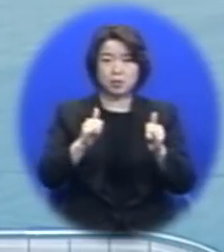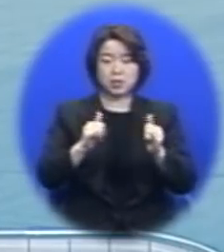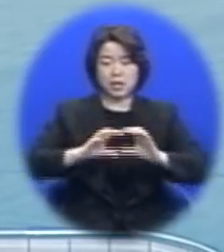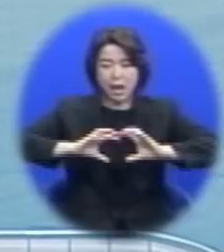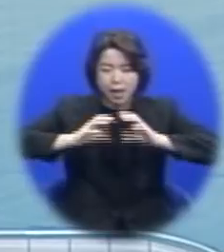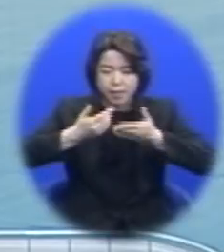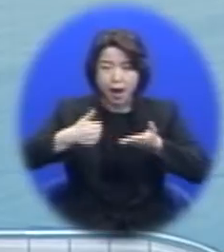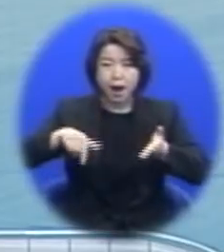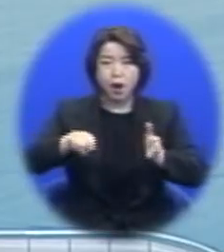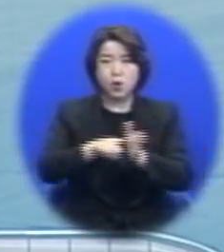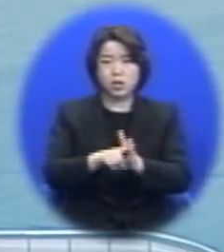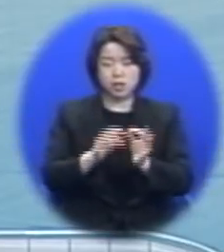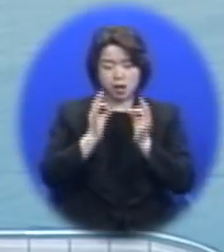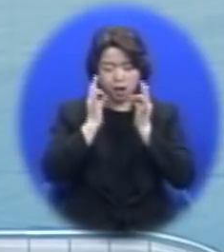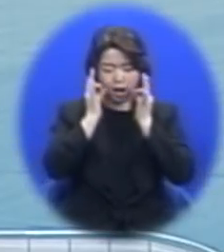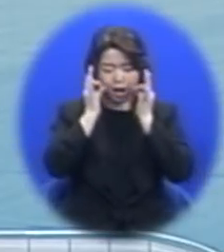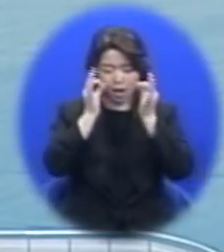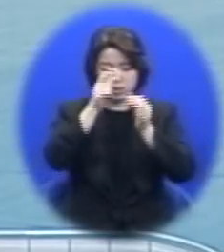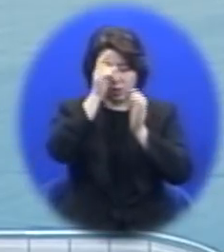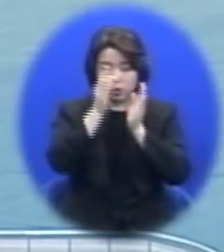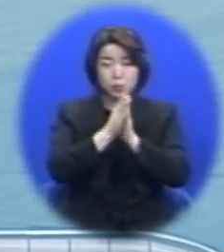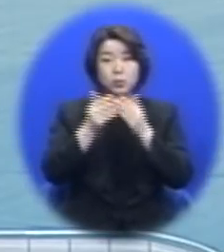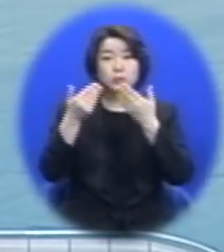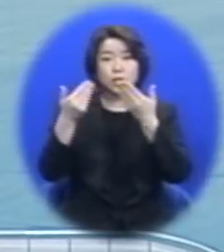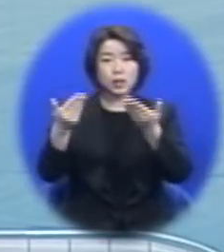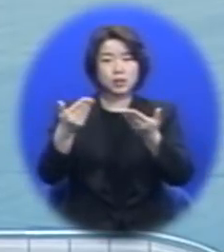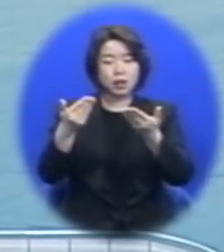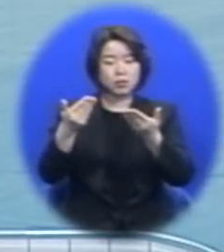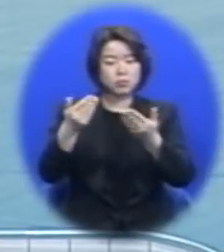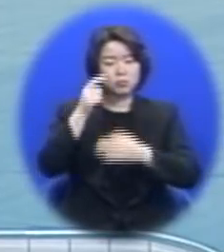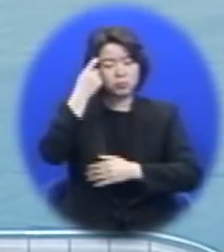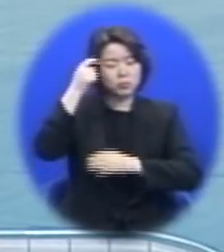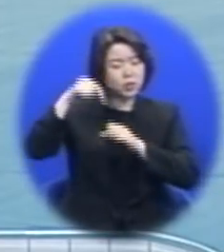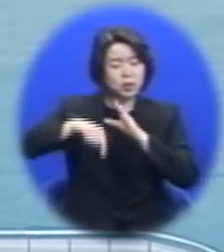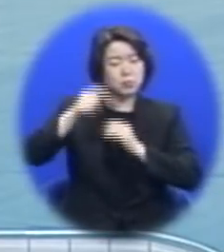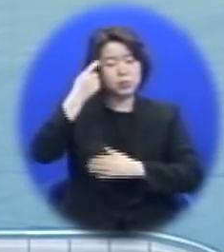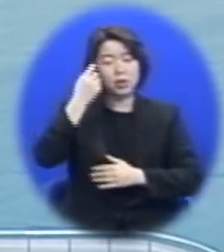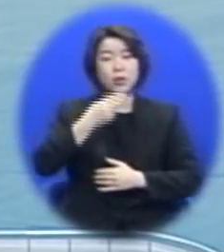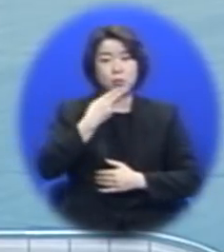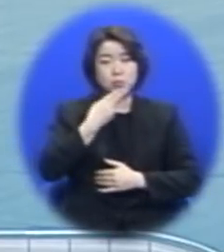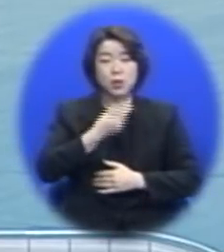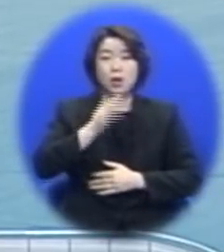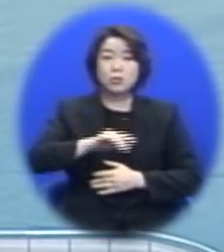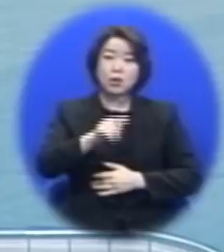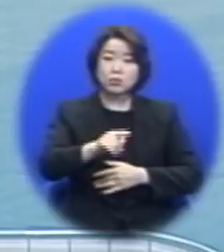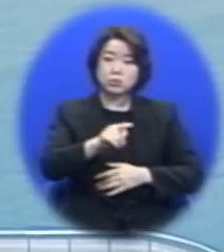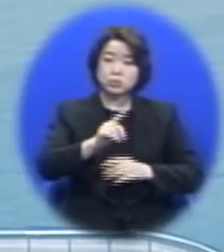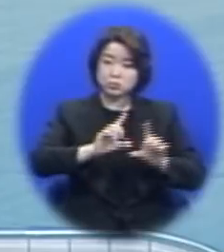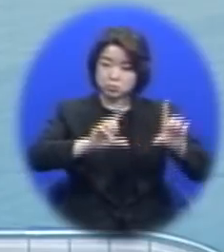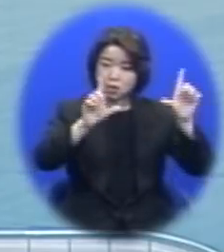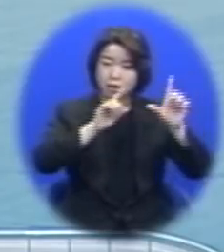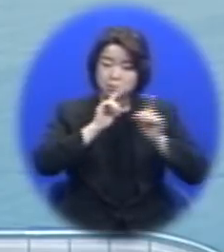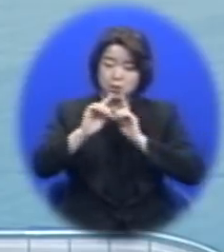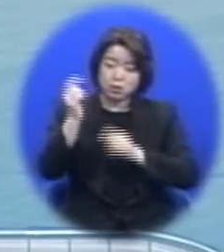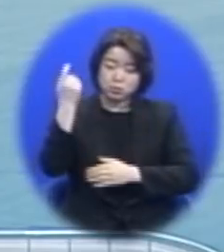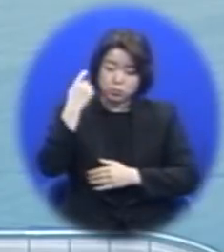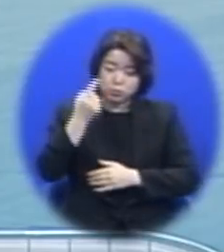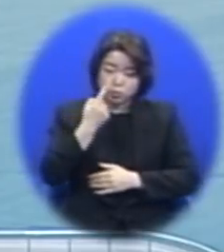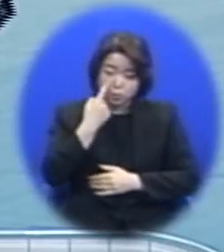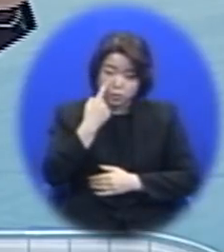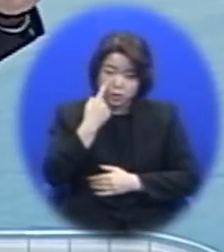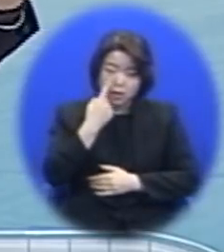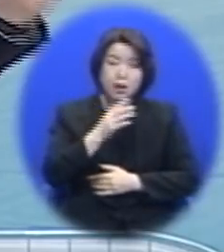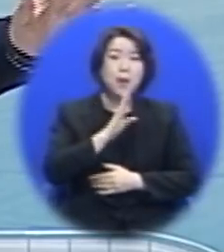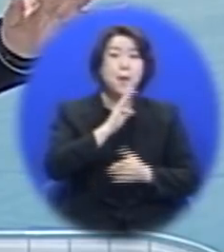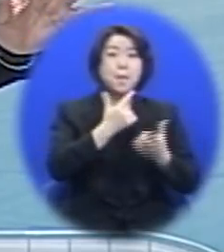간절히 기도해야 된다는 심각함이 없으셨대요. 그런데 그날 말씀을 들어보니까 마치 다른